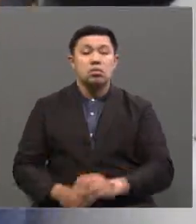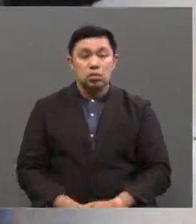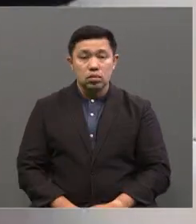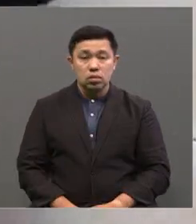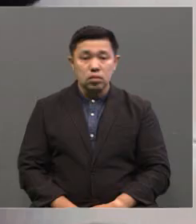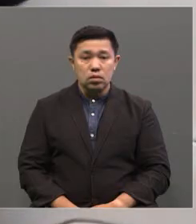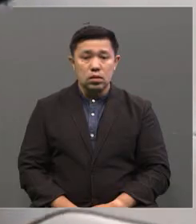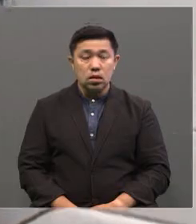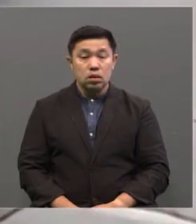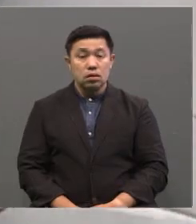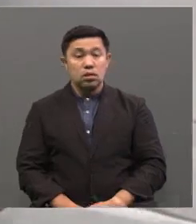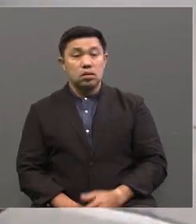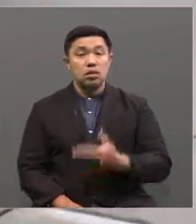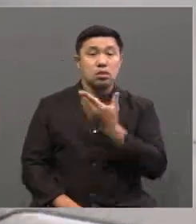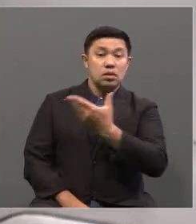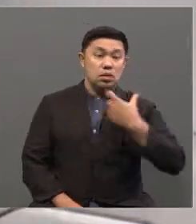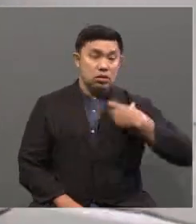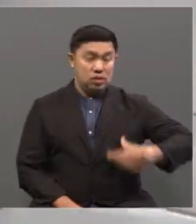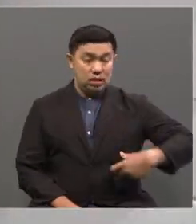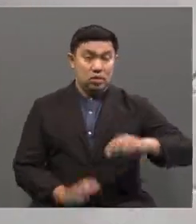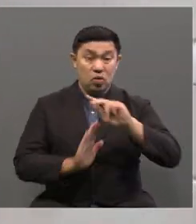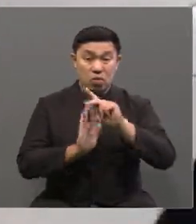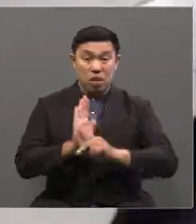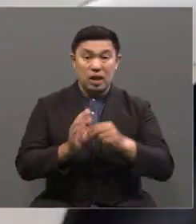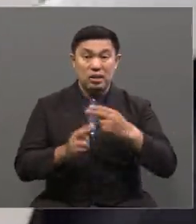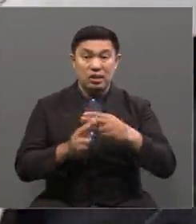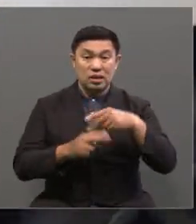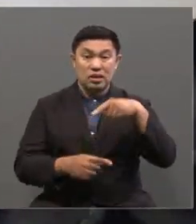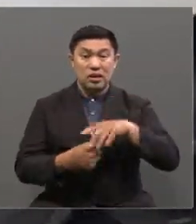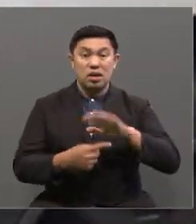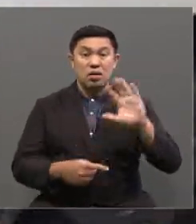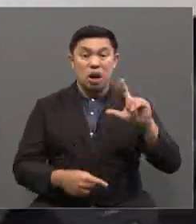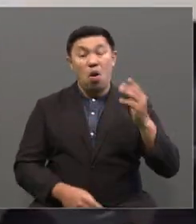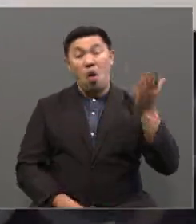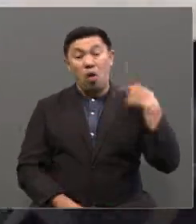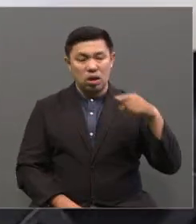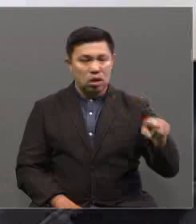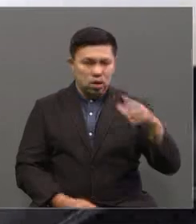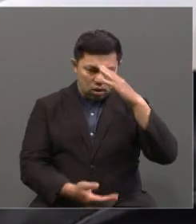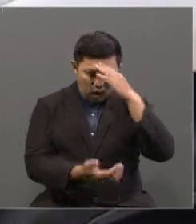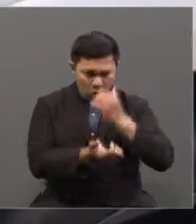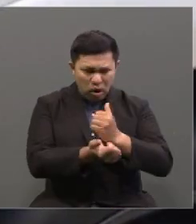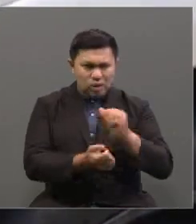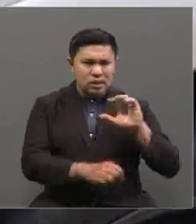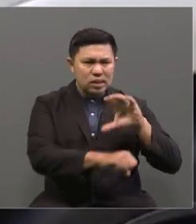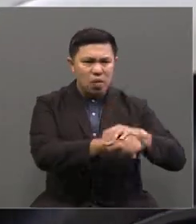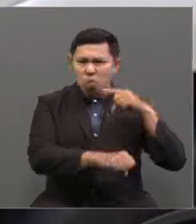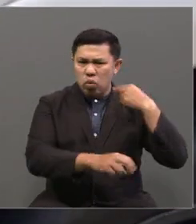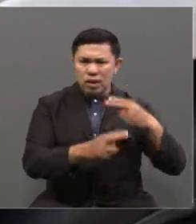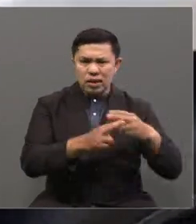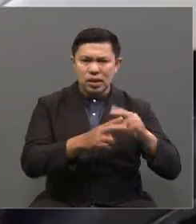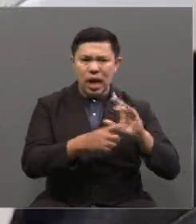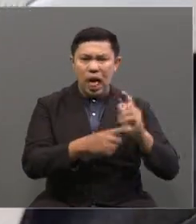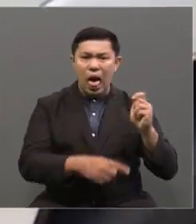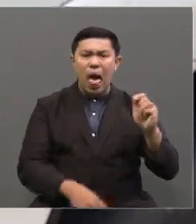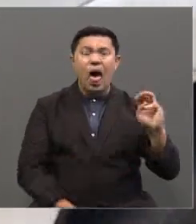เมื่อกี้คือส่วนของคดีของตัวทนายพัฒน์นะที่ย้อนกลับไปนี่ภาพเหตุการณ์ตอนที่ตำรวจไปจับแอมความคืบหน้าการทำสำนวนคดี